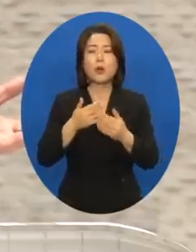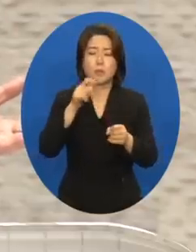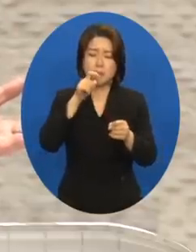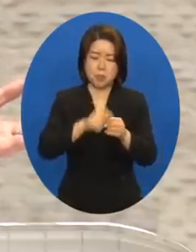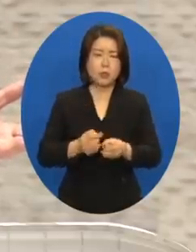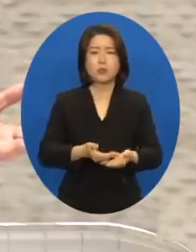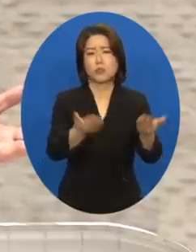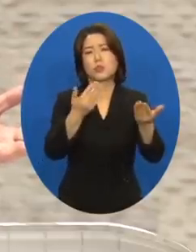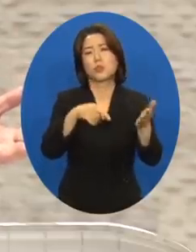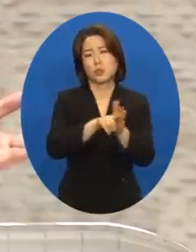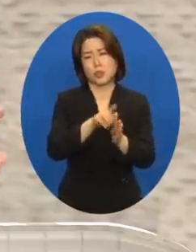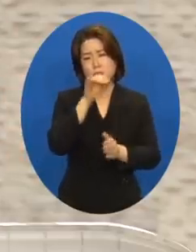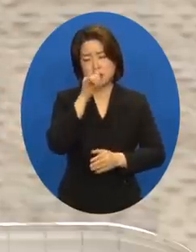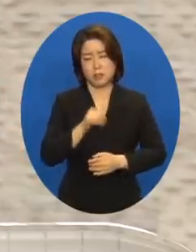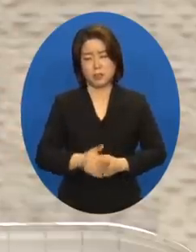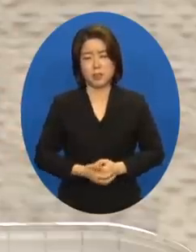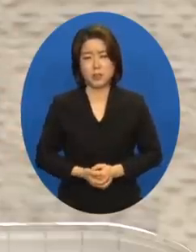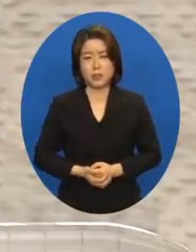것이에요